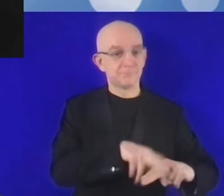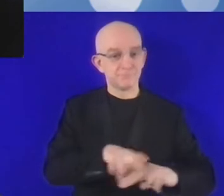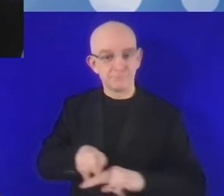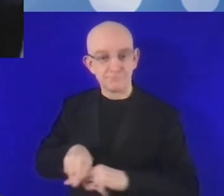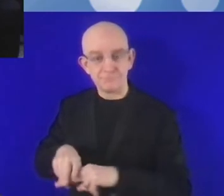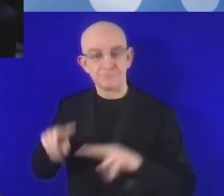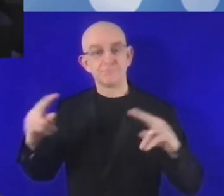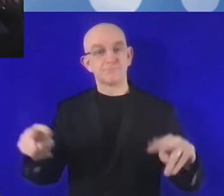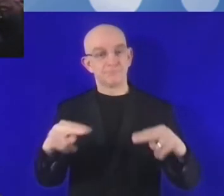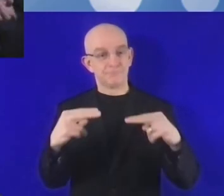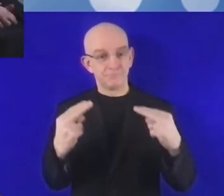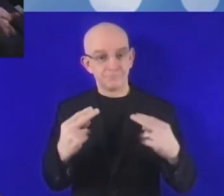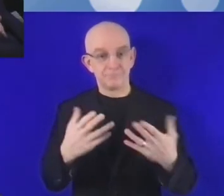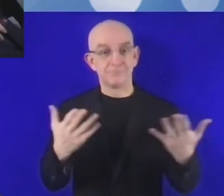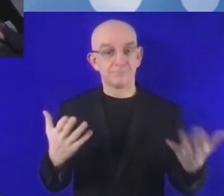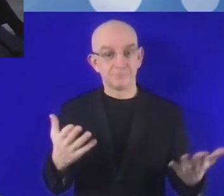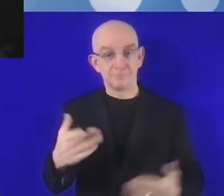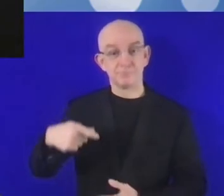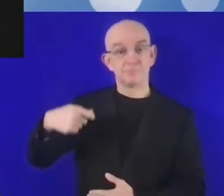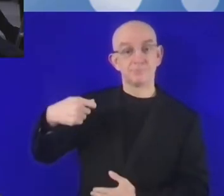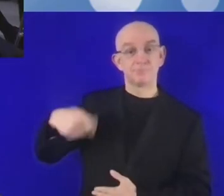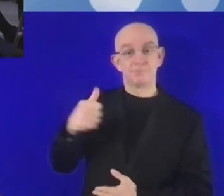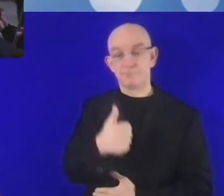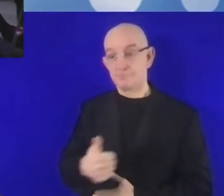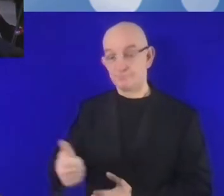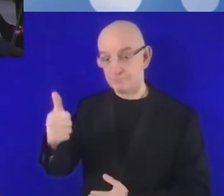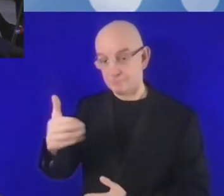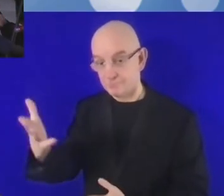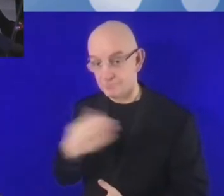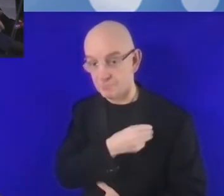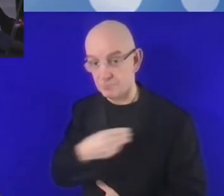Le Premier ministre de la République de Pologne, M. Mateusz Morawiecki.